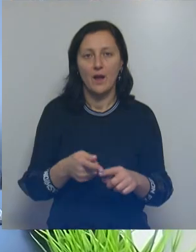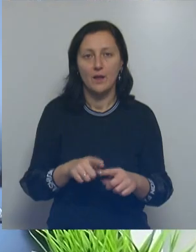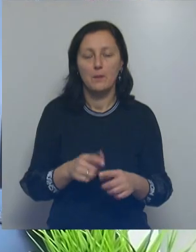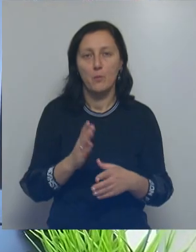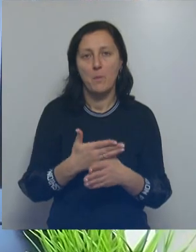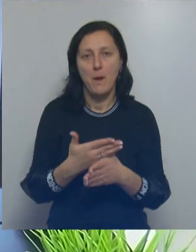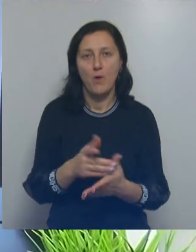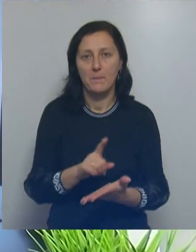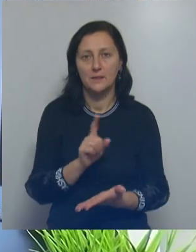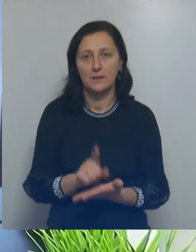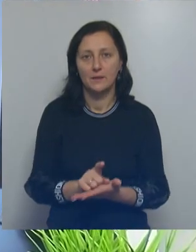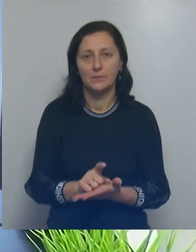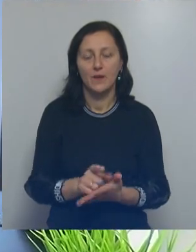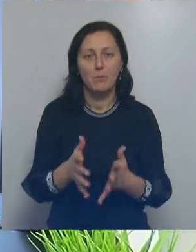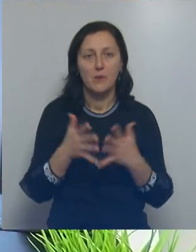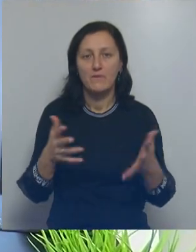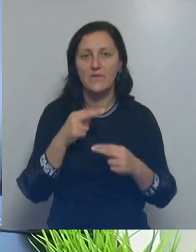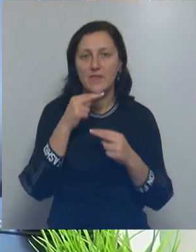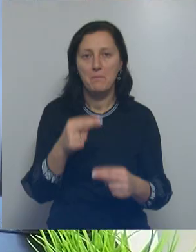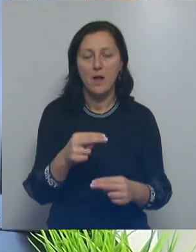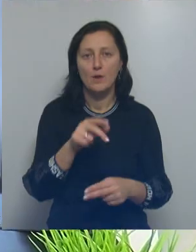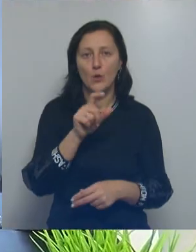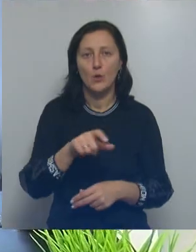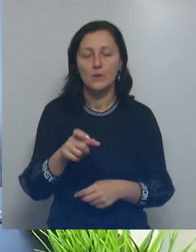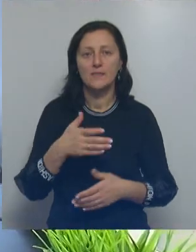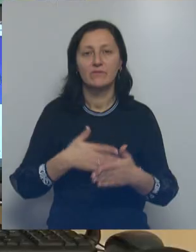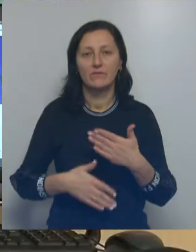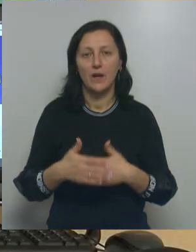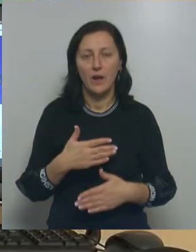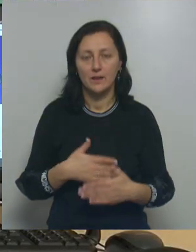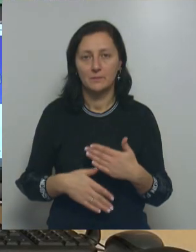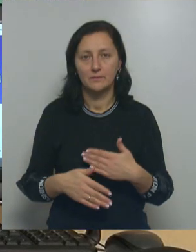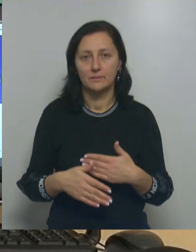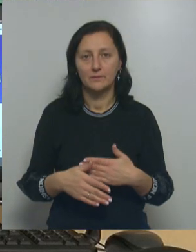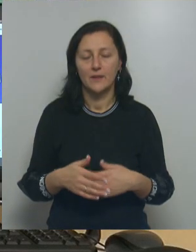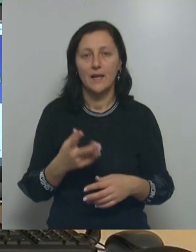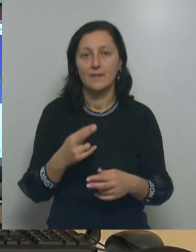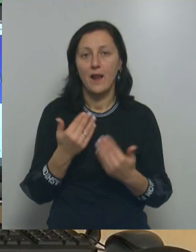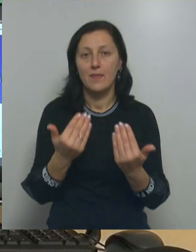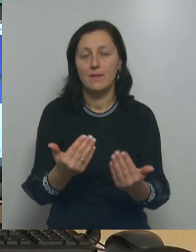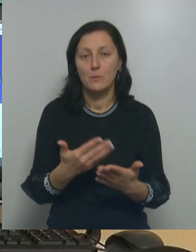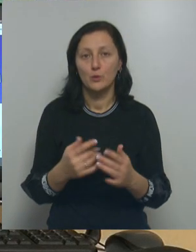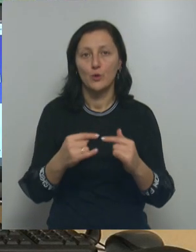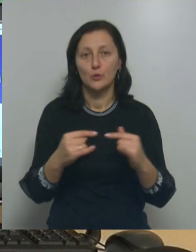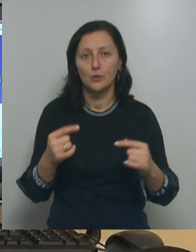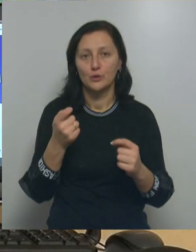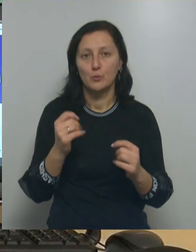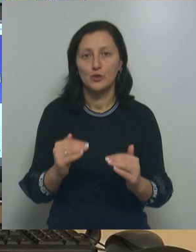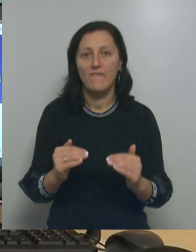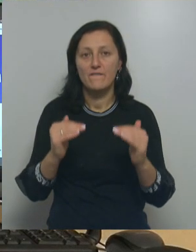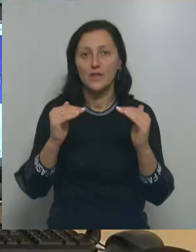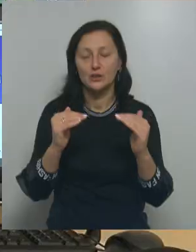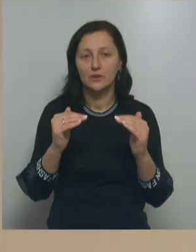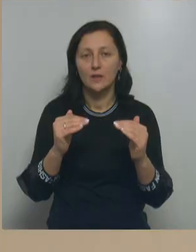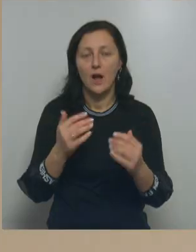обязательно. Особое внимание к людям с ограниченными возможностями здоровья. Для них, например, столы чуть выше обычных, к